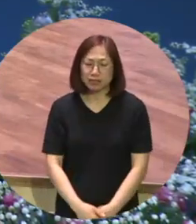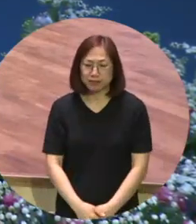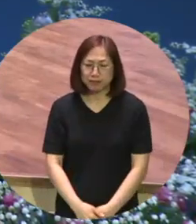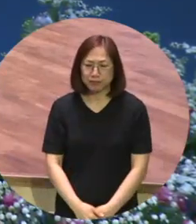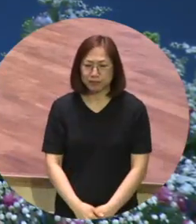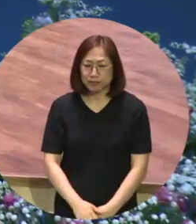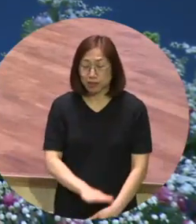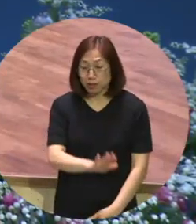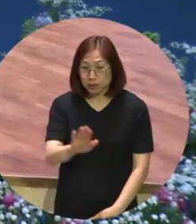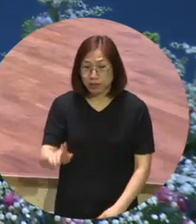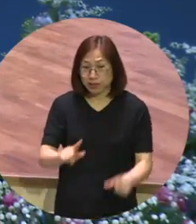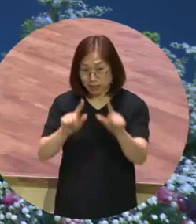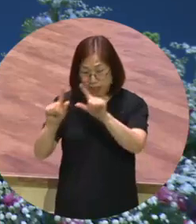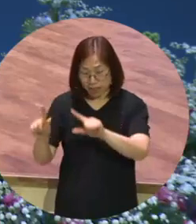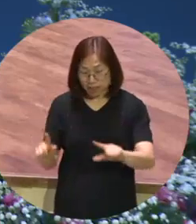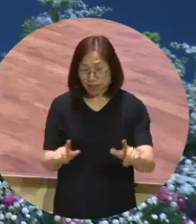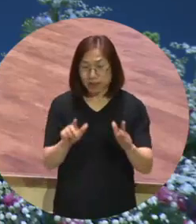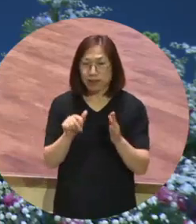데 있어서